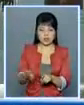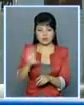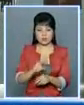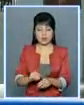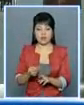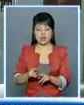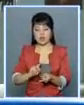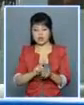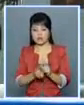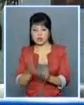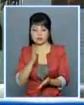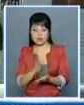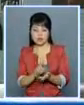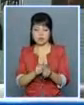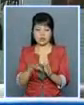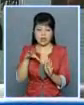революциялар жайында. Сол